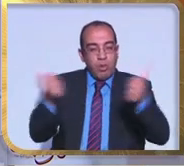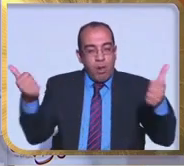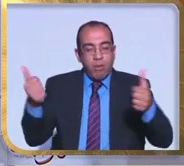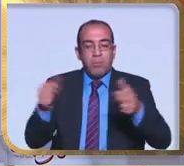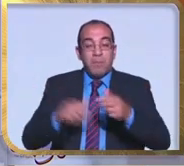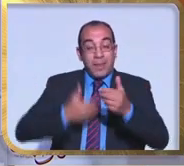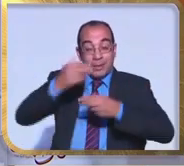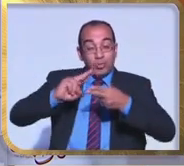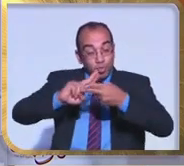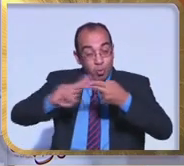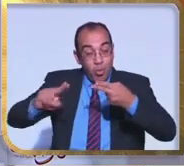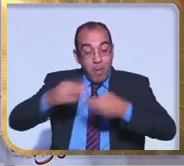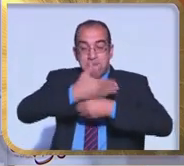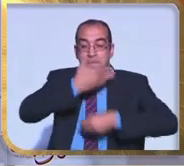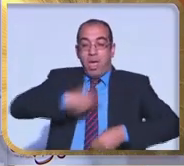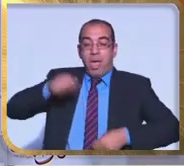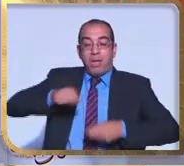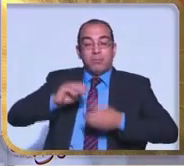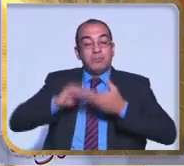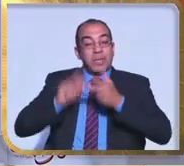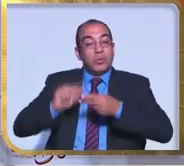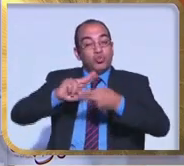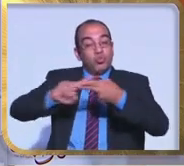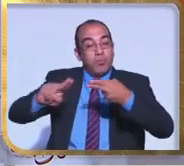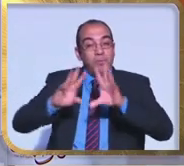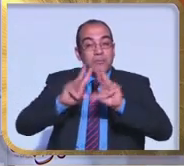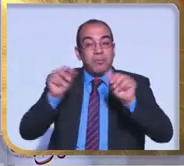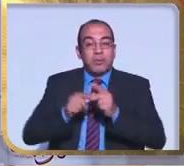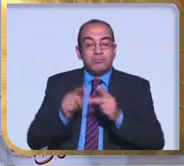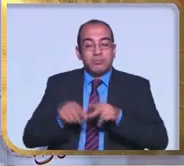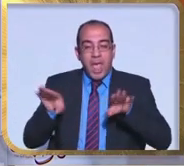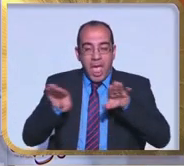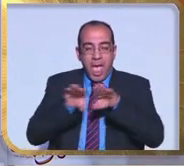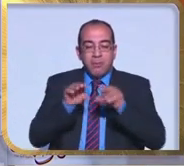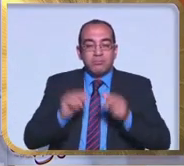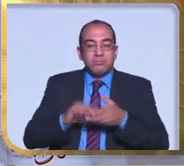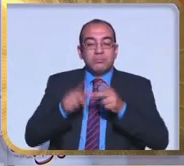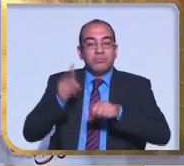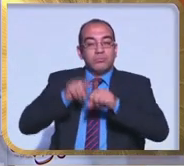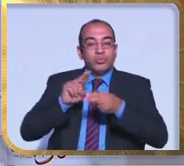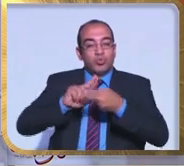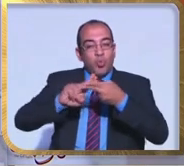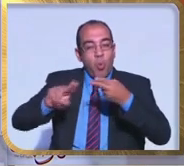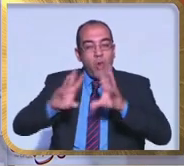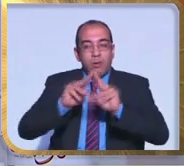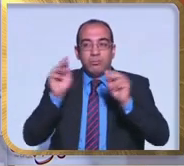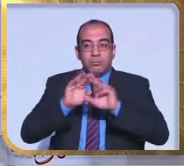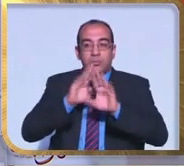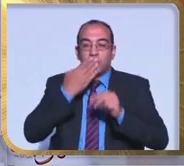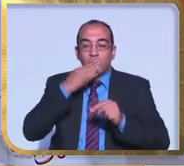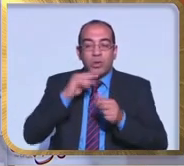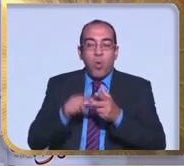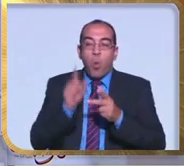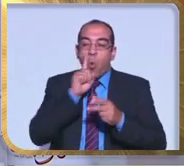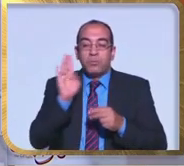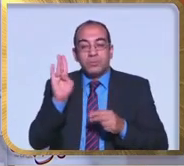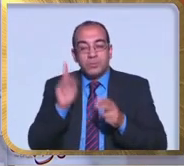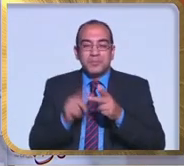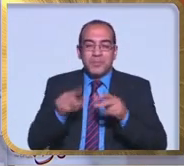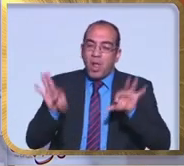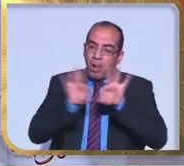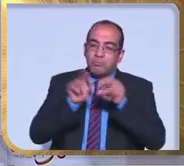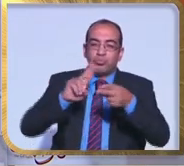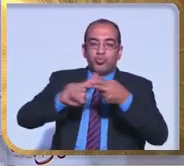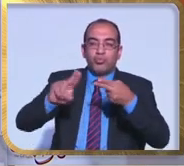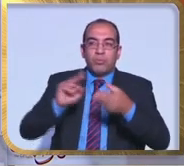وحصل دخول في المحاكم، مش هتستقر الحياة يا سيدتي الفاضلة والحما كده او حضرتك